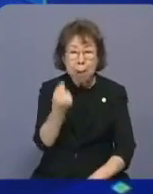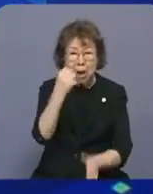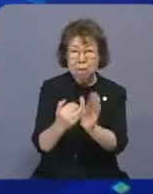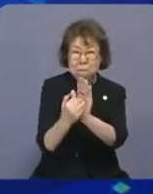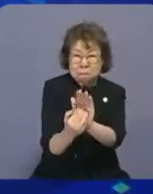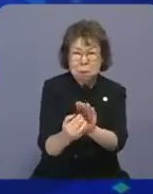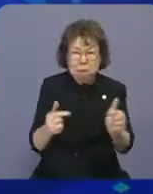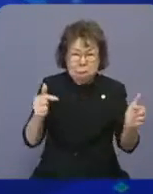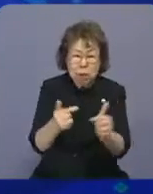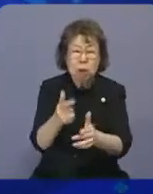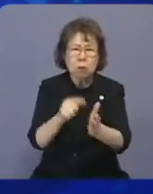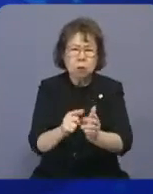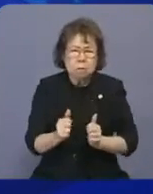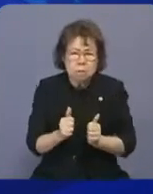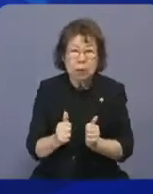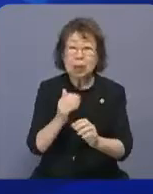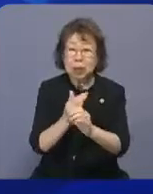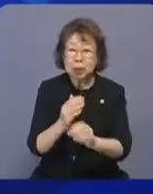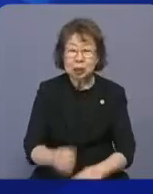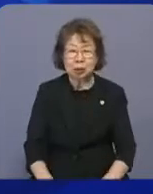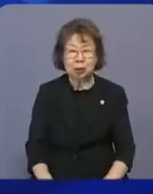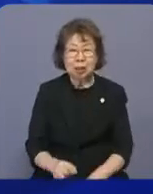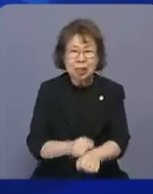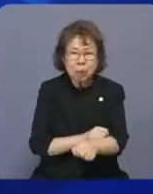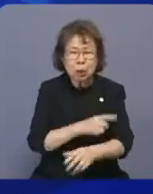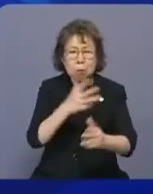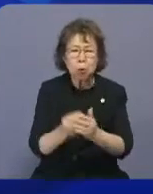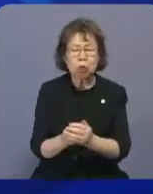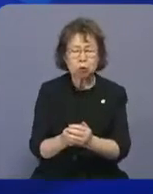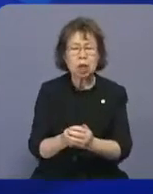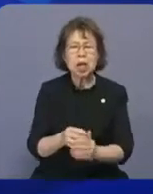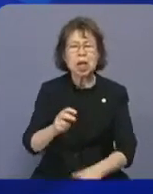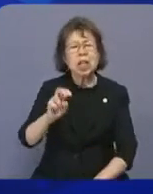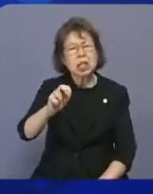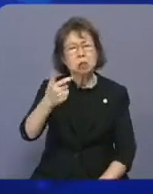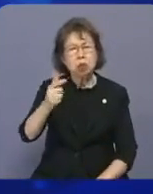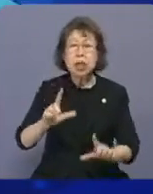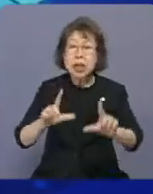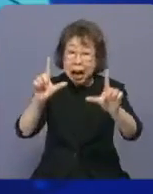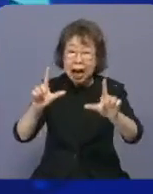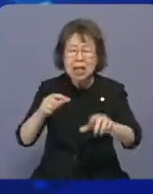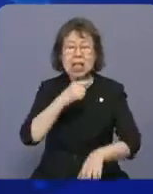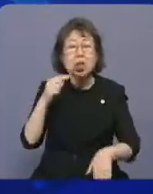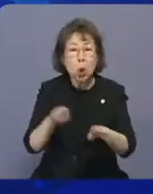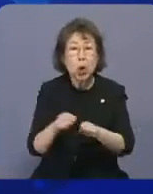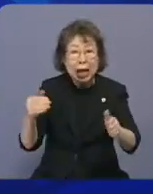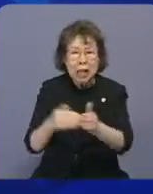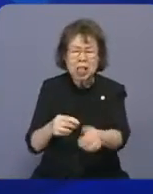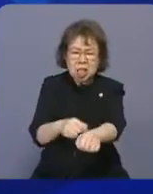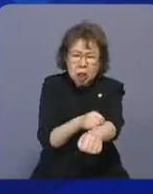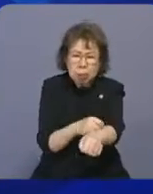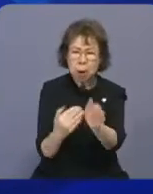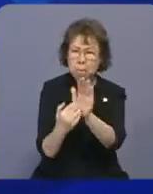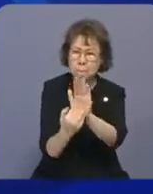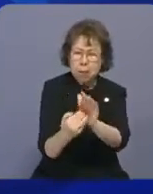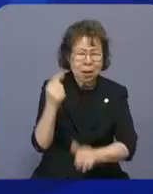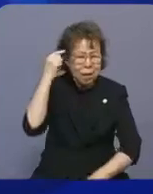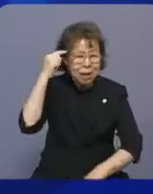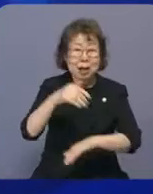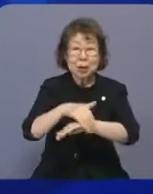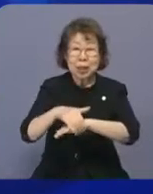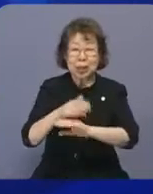쓰고 있는데요 특별 방역대책 은 연휴가 끝나는 오는 26일 일요일까지 적용됩니다 이준석 기자의